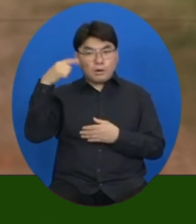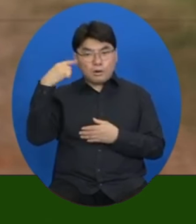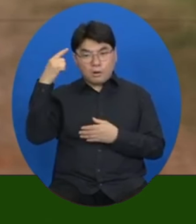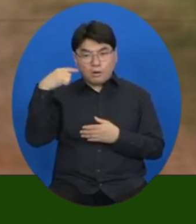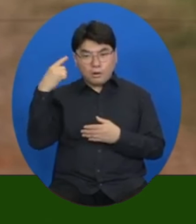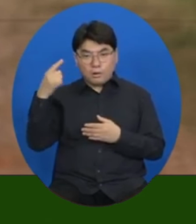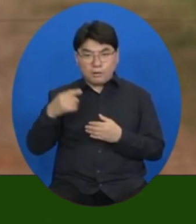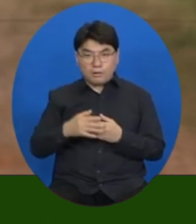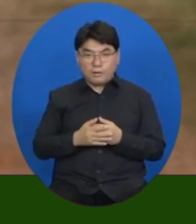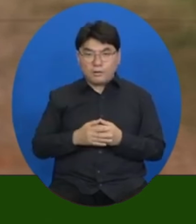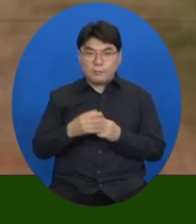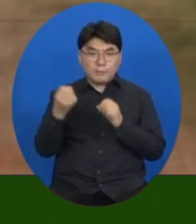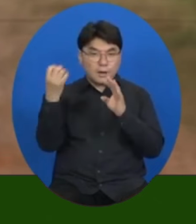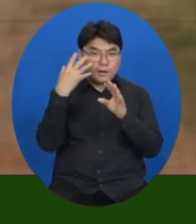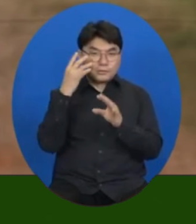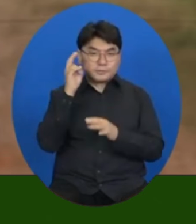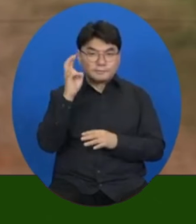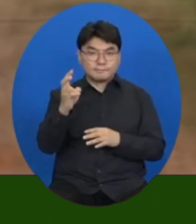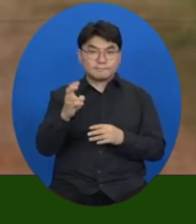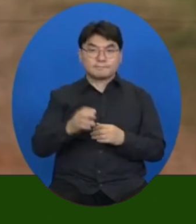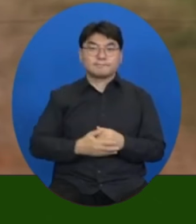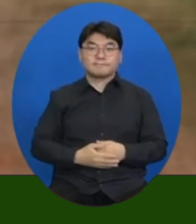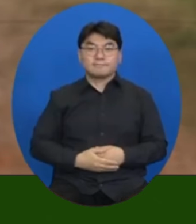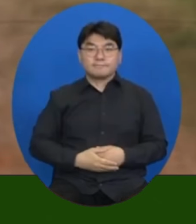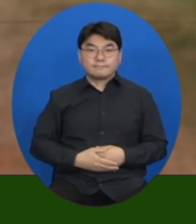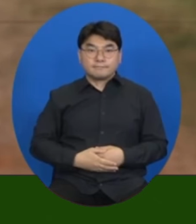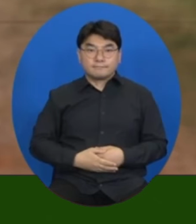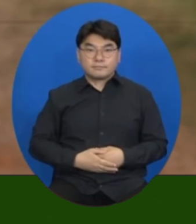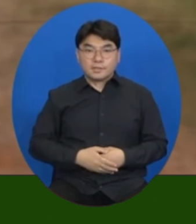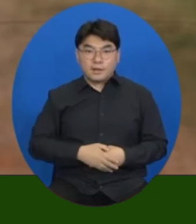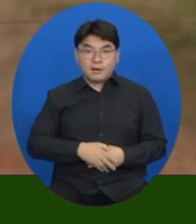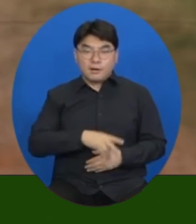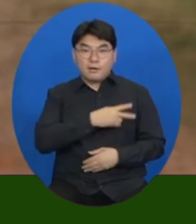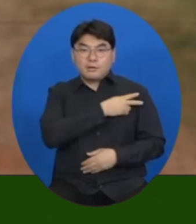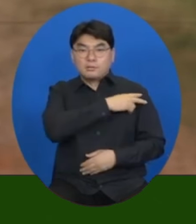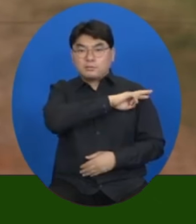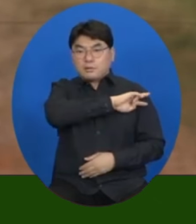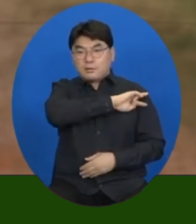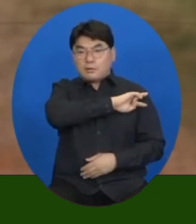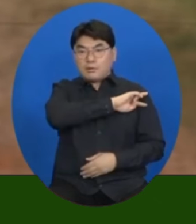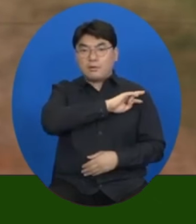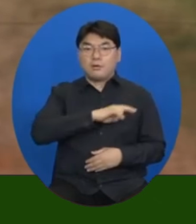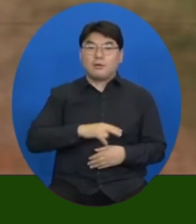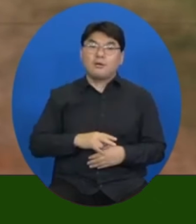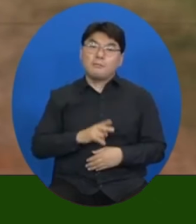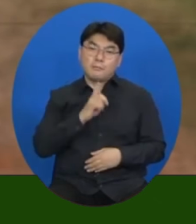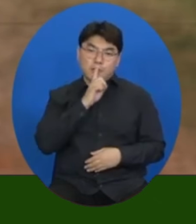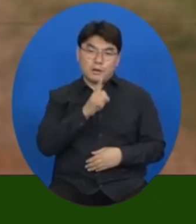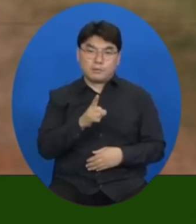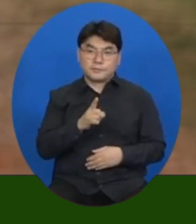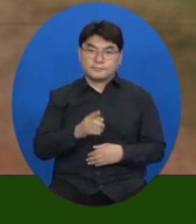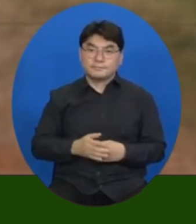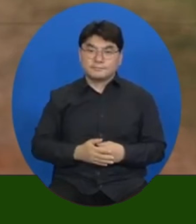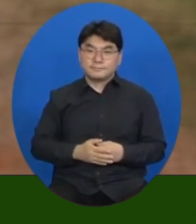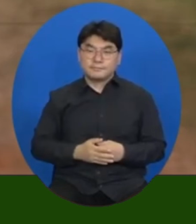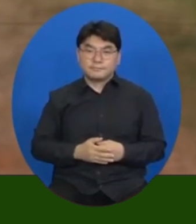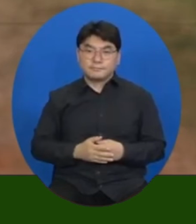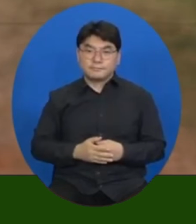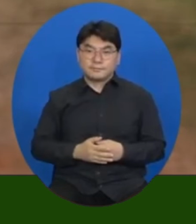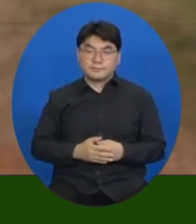이렇게 반응하지 않겠습니까 이단이다 이러면서 사이이다 이런 얘기하지 않겠냐고요